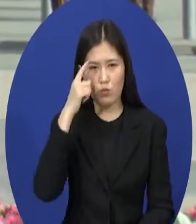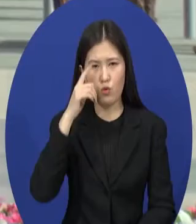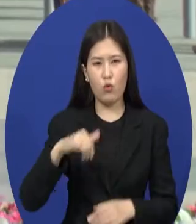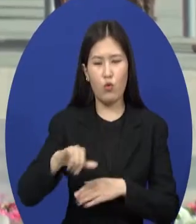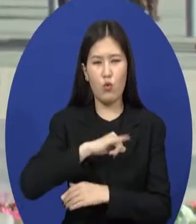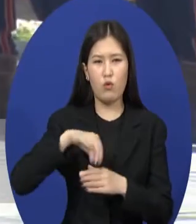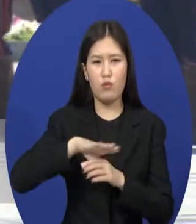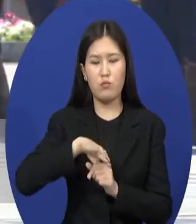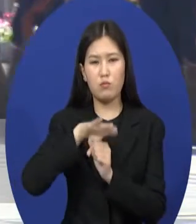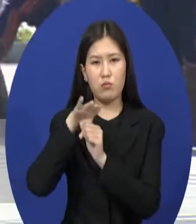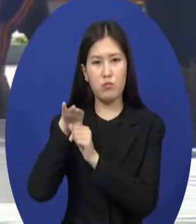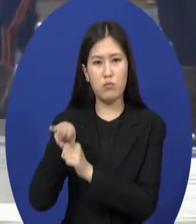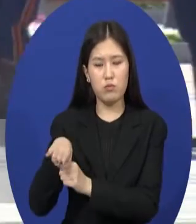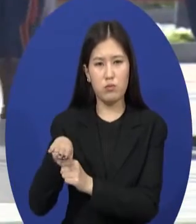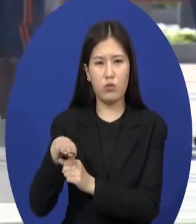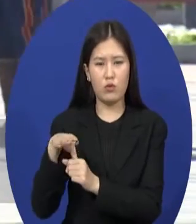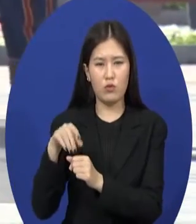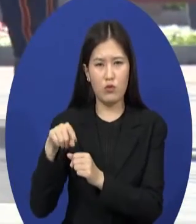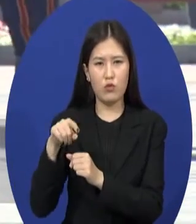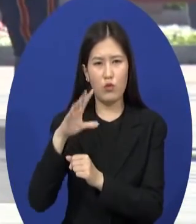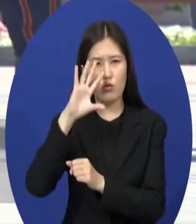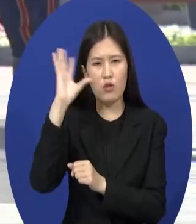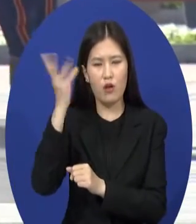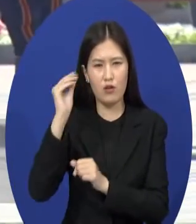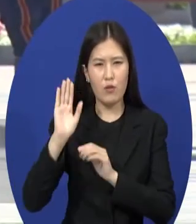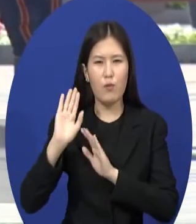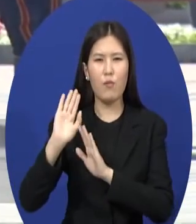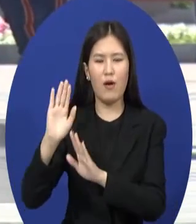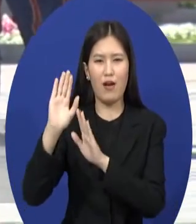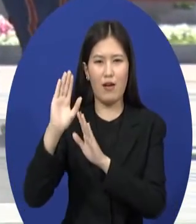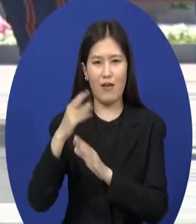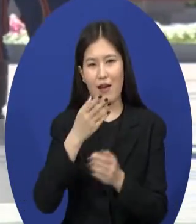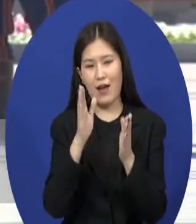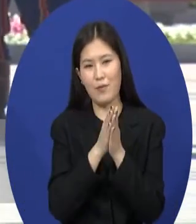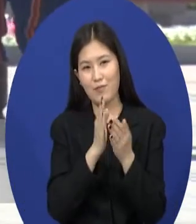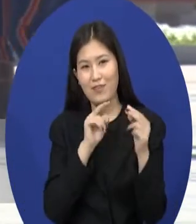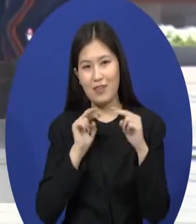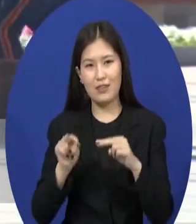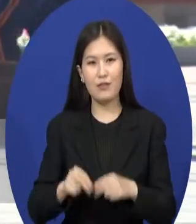төрийн далбааг мөнгө хөх тэнгэрлээ ёслол төгөлдөр мандуулцгаая.